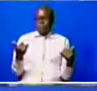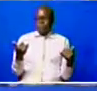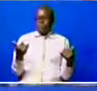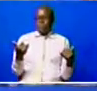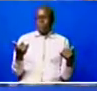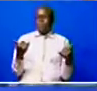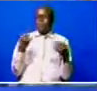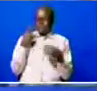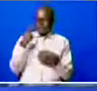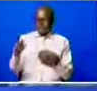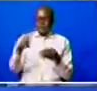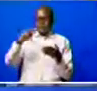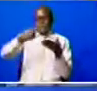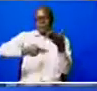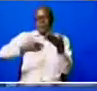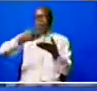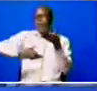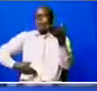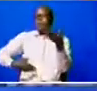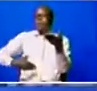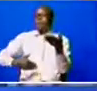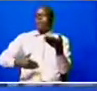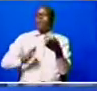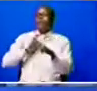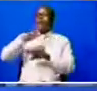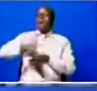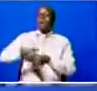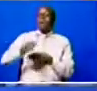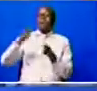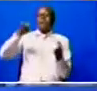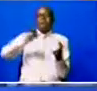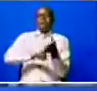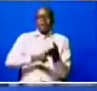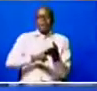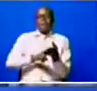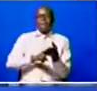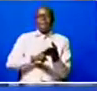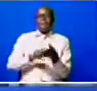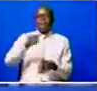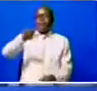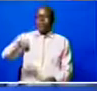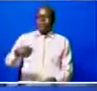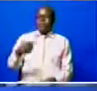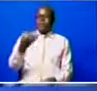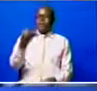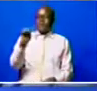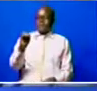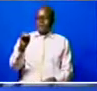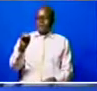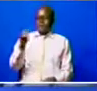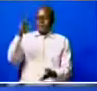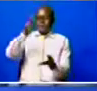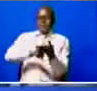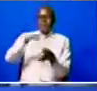I've just checked the records. Out of a registered list of 1,030